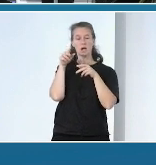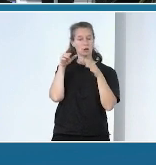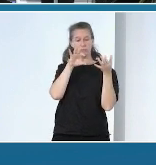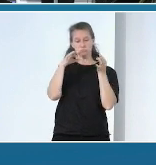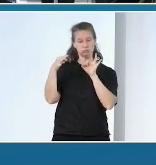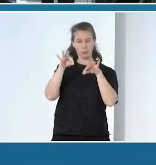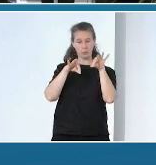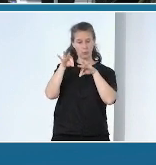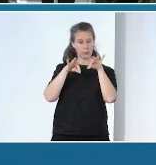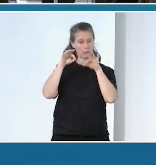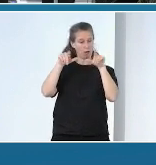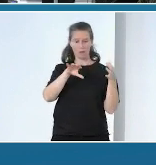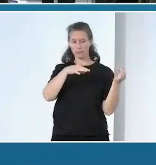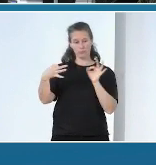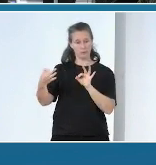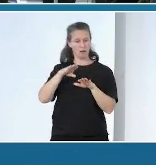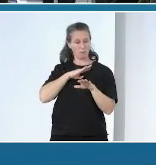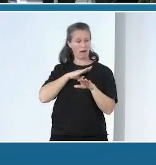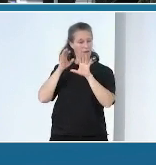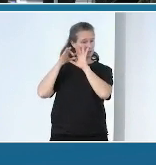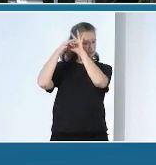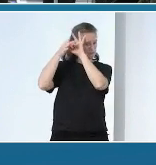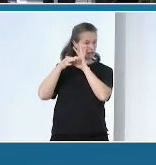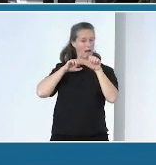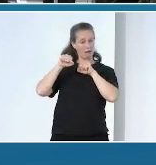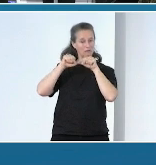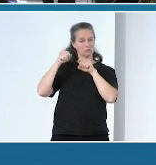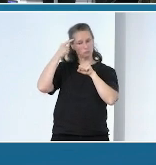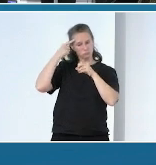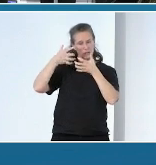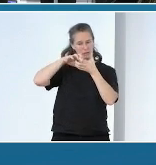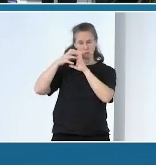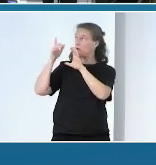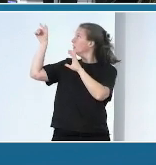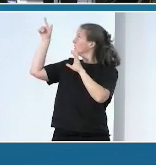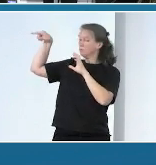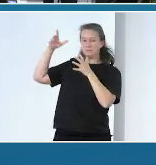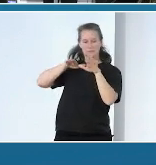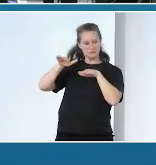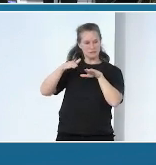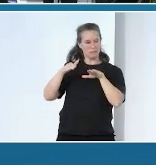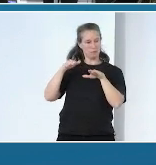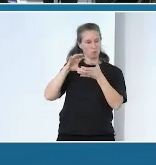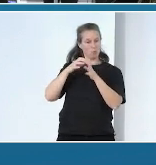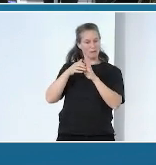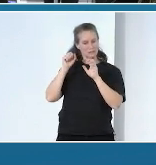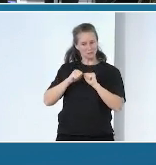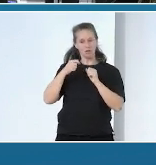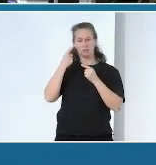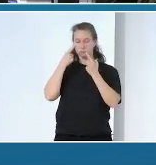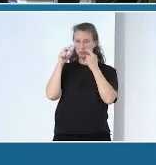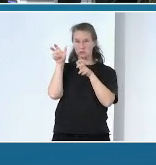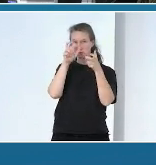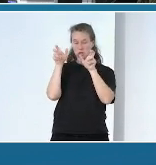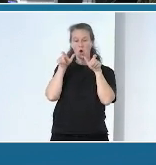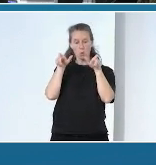continu, c'est-à-dire grâce à l'action de ce complexe. C'est donc ce qu'on appelle le